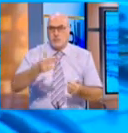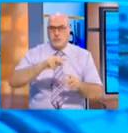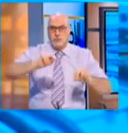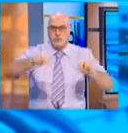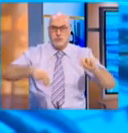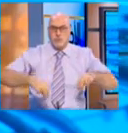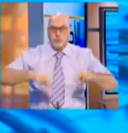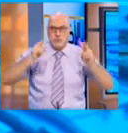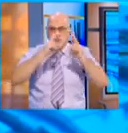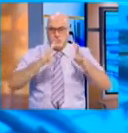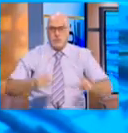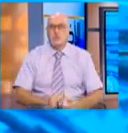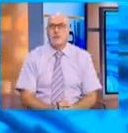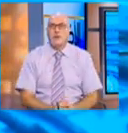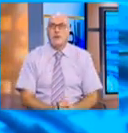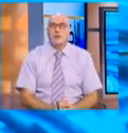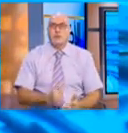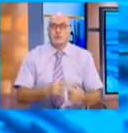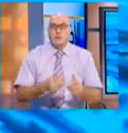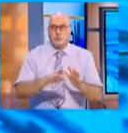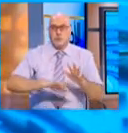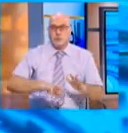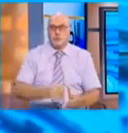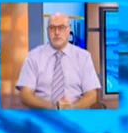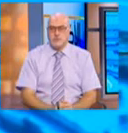والاتفاقيات الدولية وكذا الإقليمية.